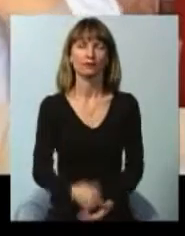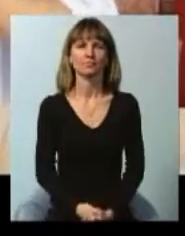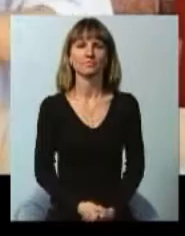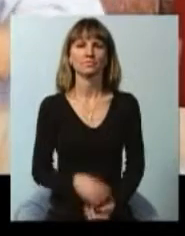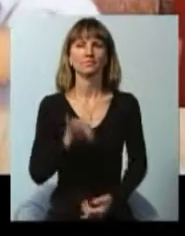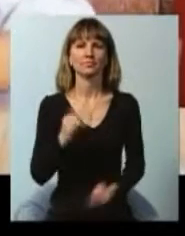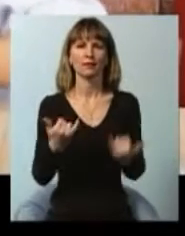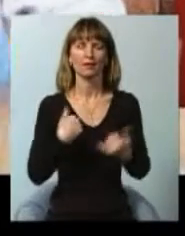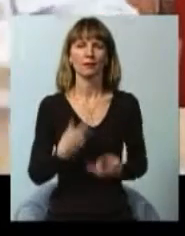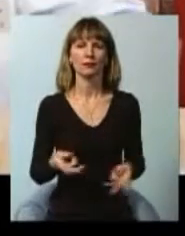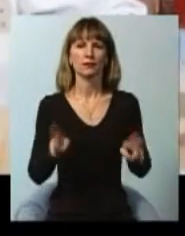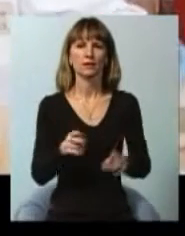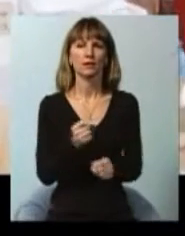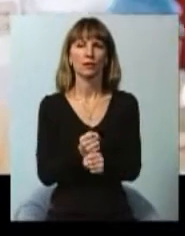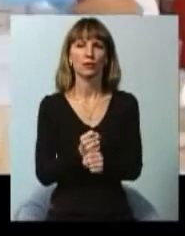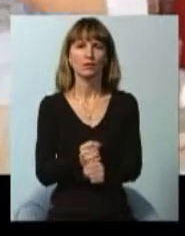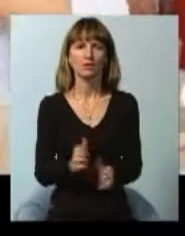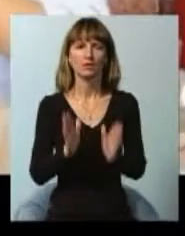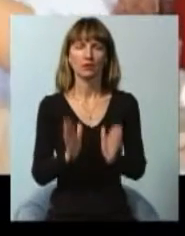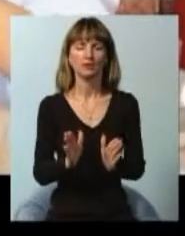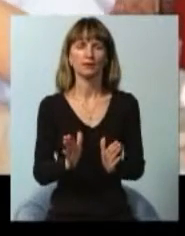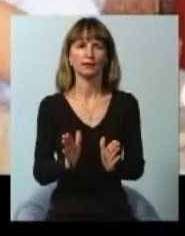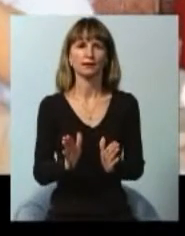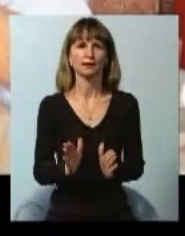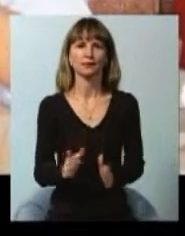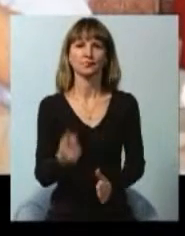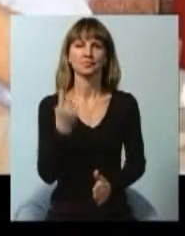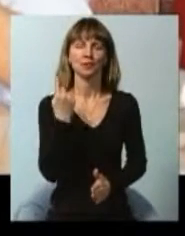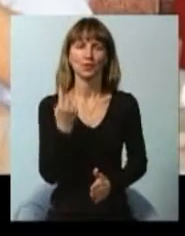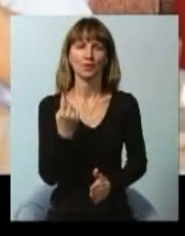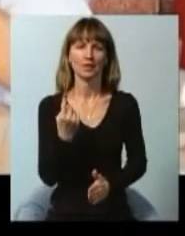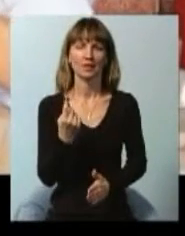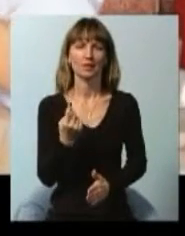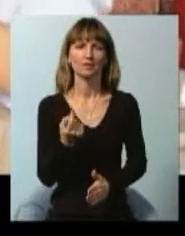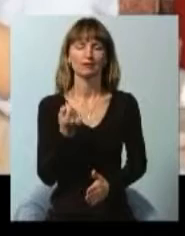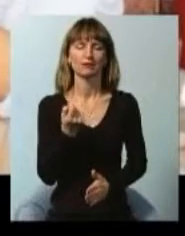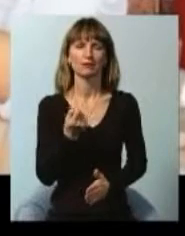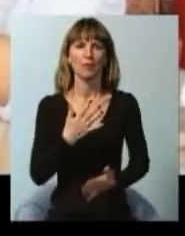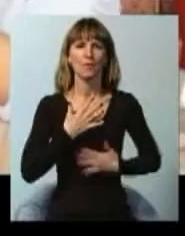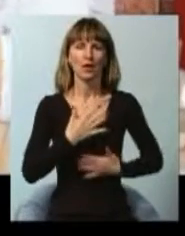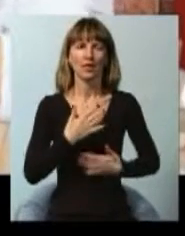І тепер нам залишається зробити тільки одне, треба туди трошки подихати.